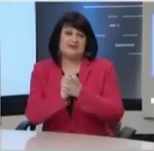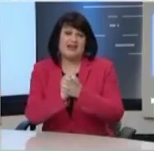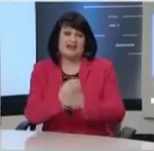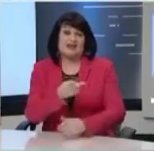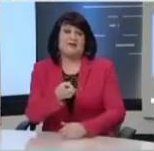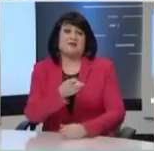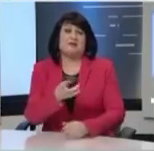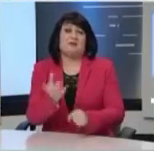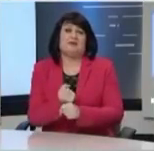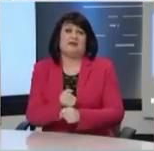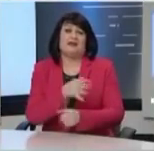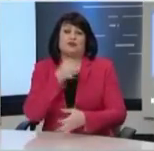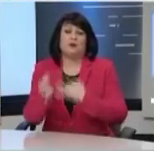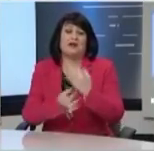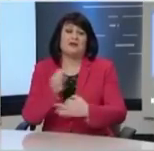το καταφέρατε.